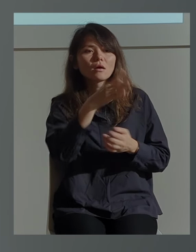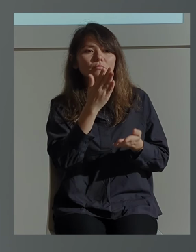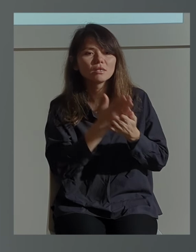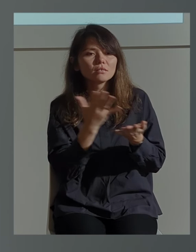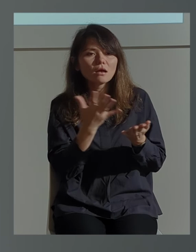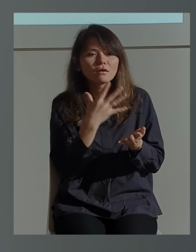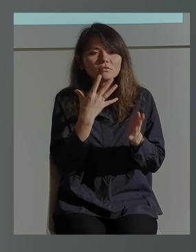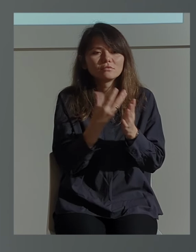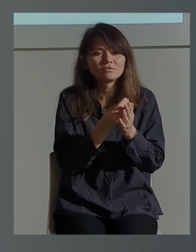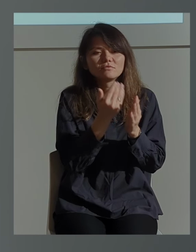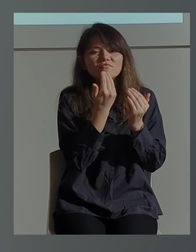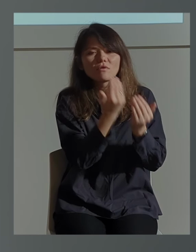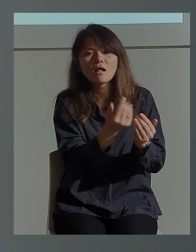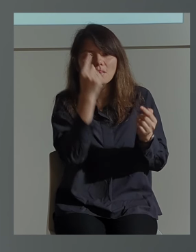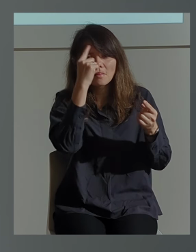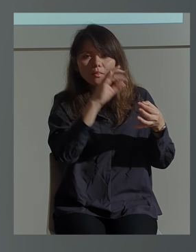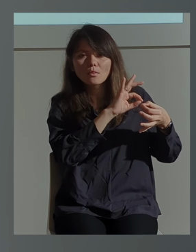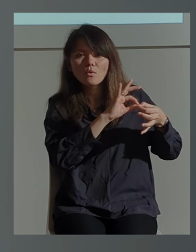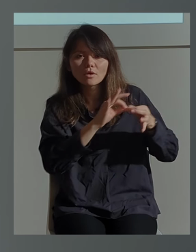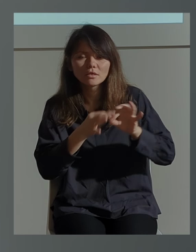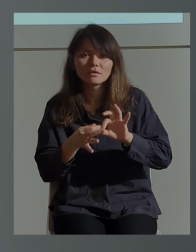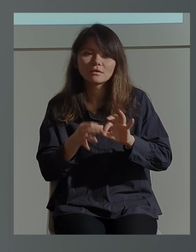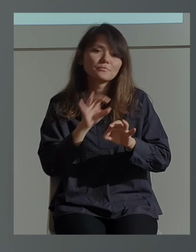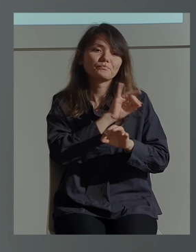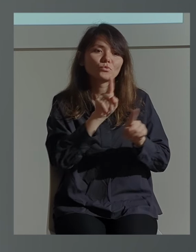своя собственная логика она настолько